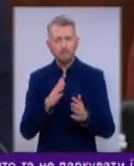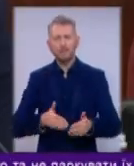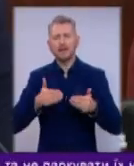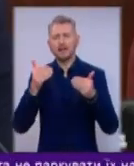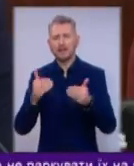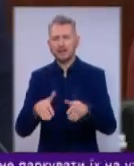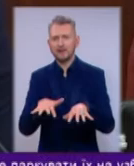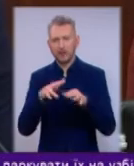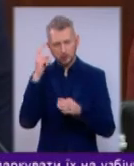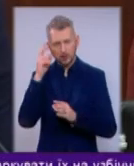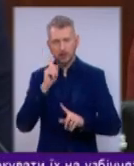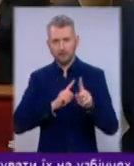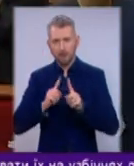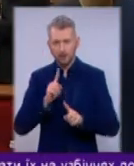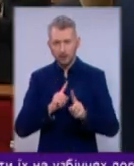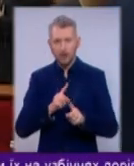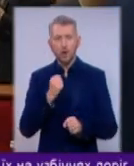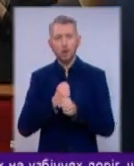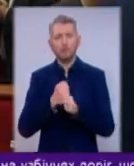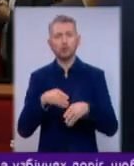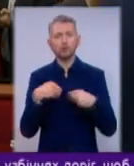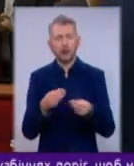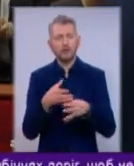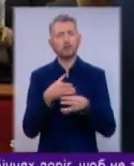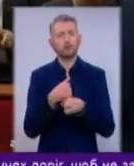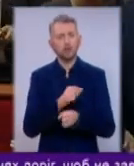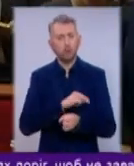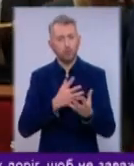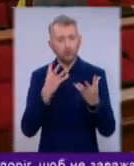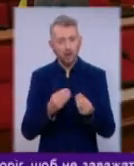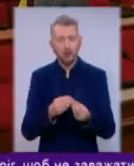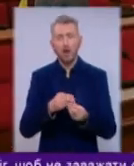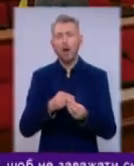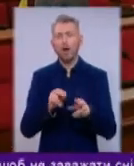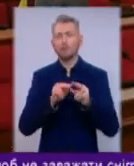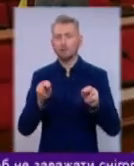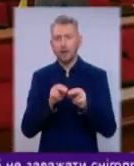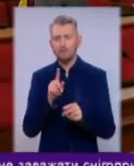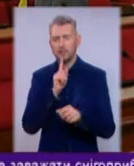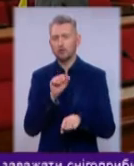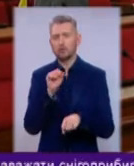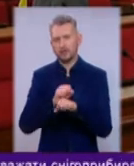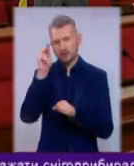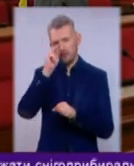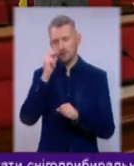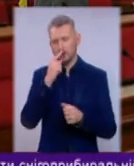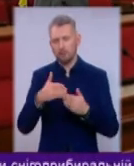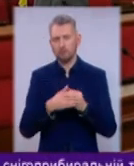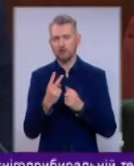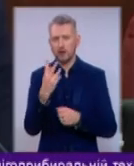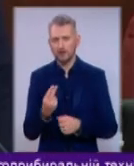сесію Київради, роботодавцям скоротити робочий день, а освітянам призупинити навчальний процес на найближчі